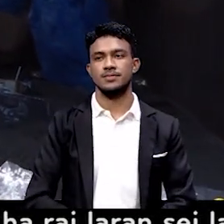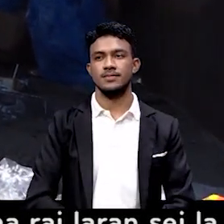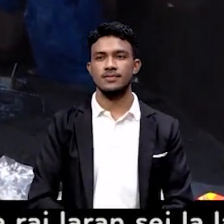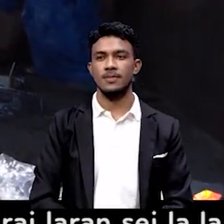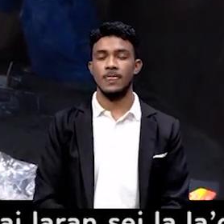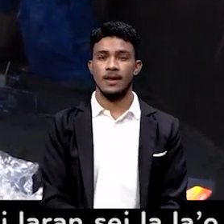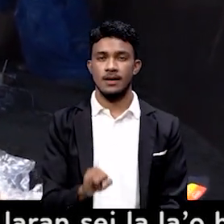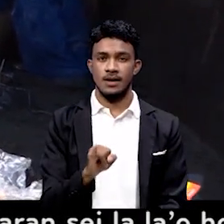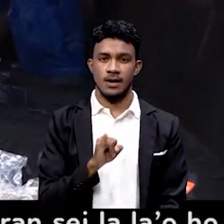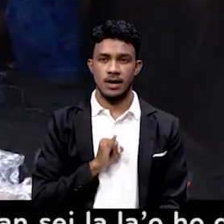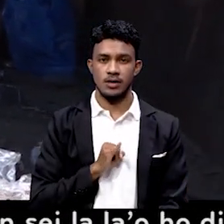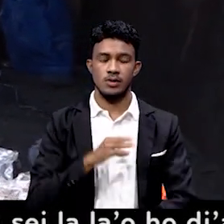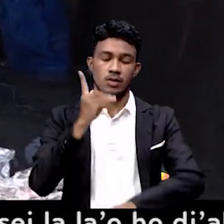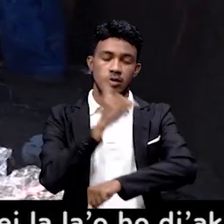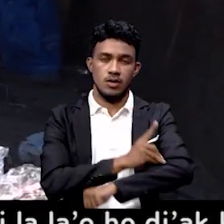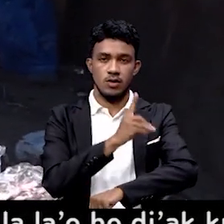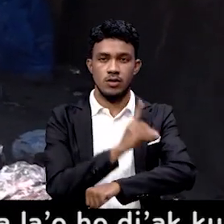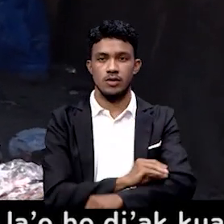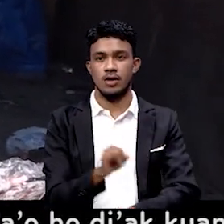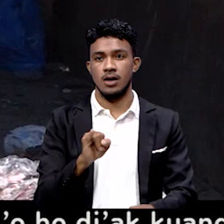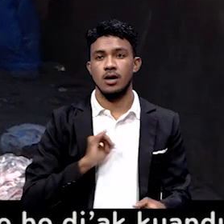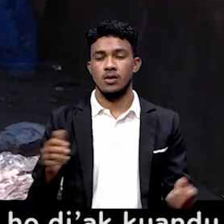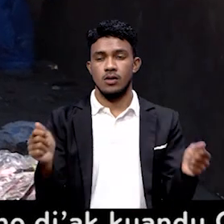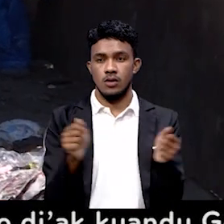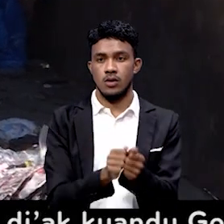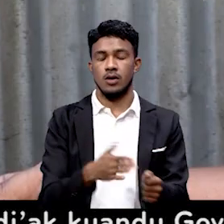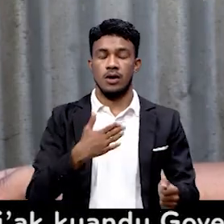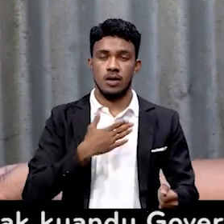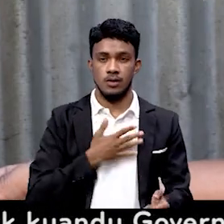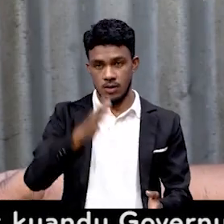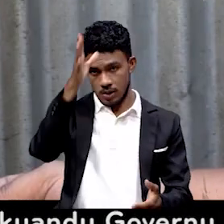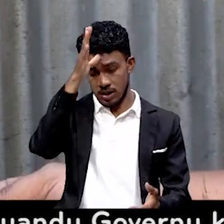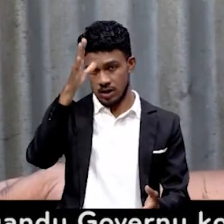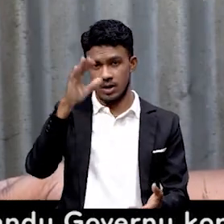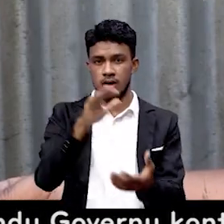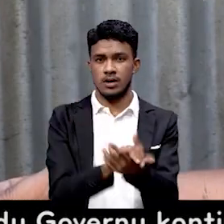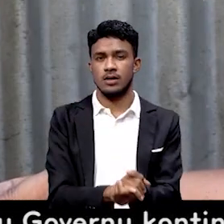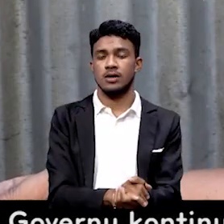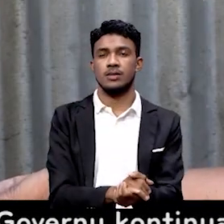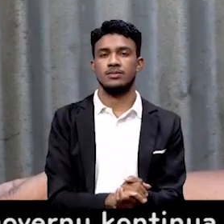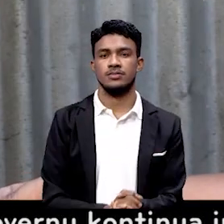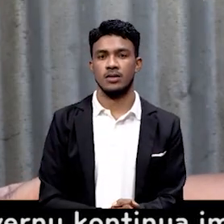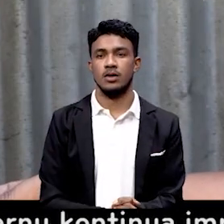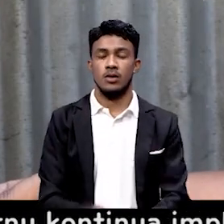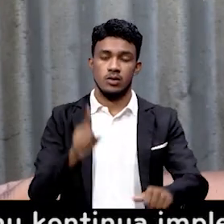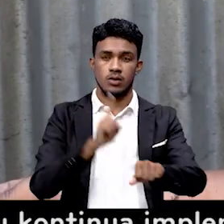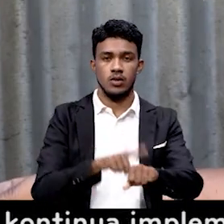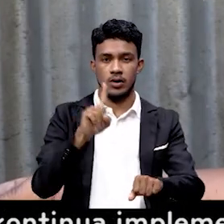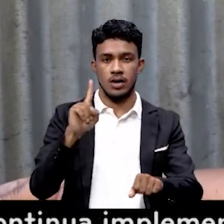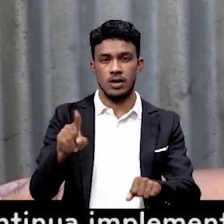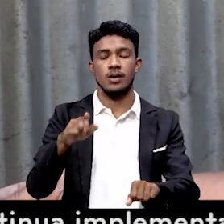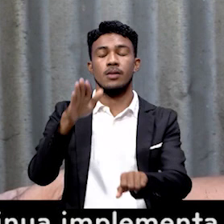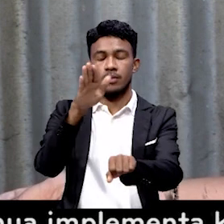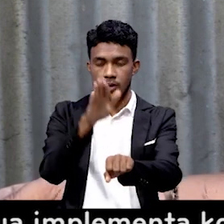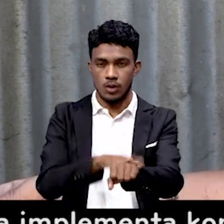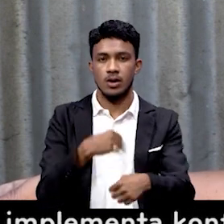Au lor-loron au huam ni katuas tuku ida amne rua bolu malo halo